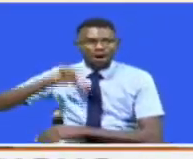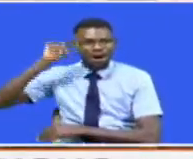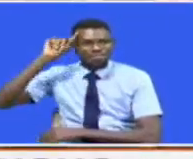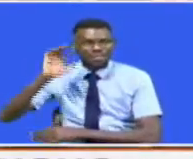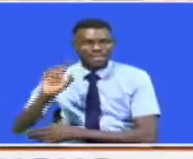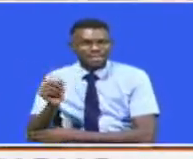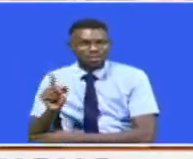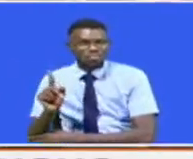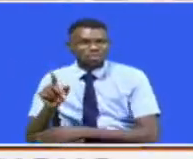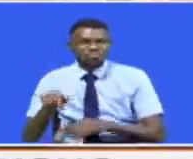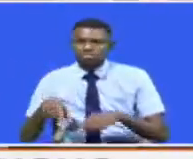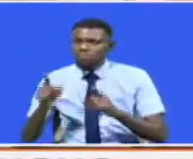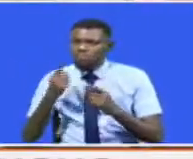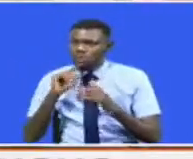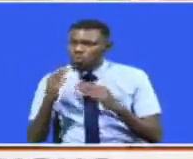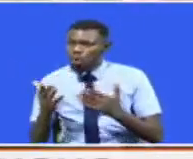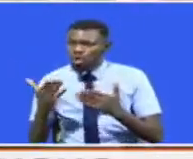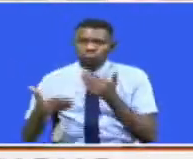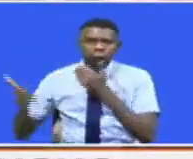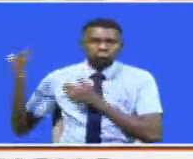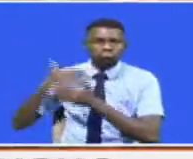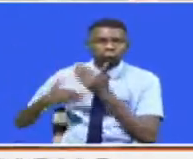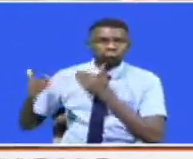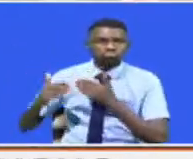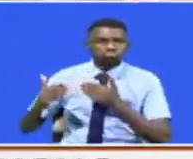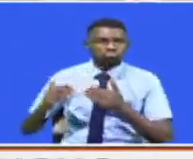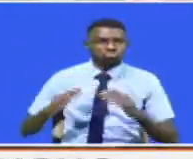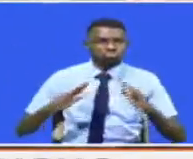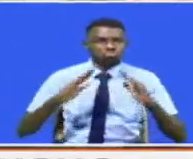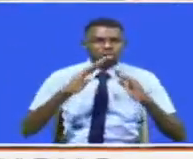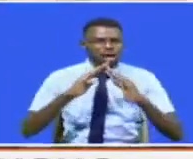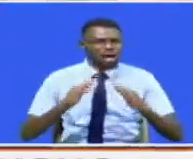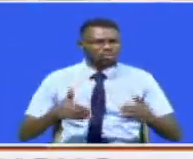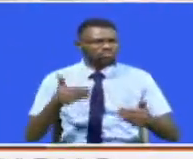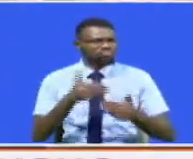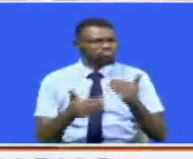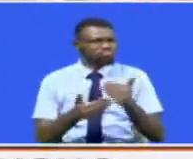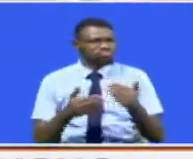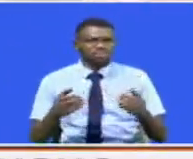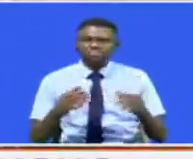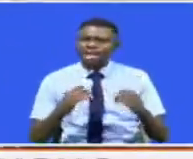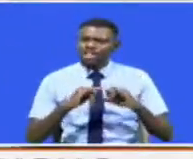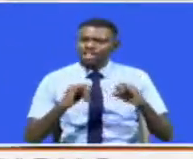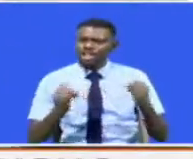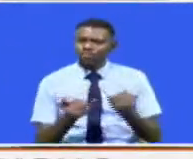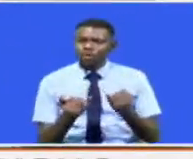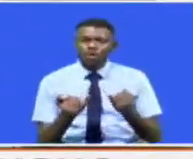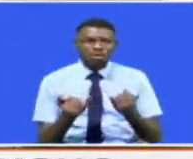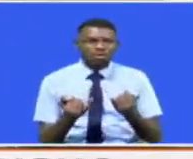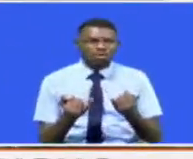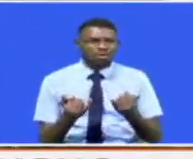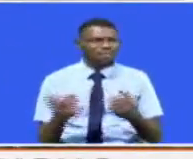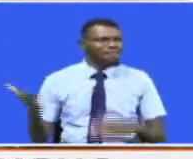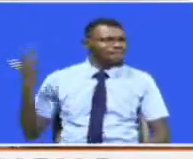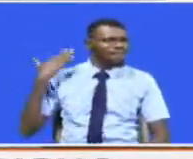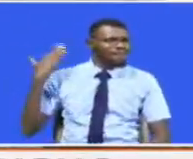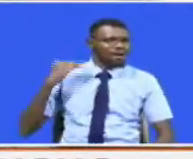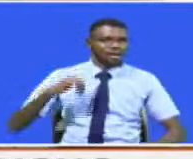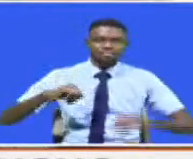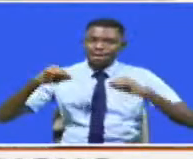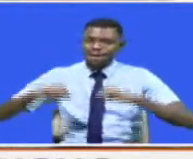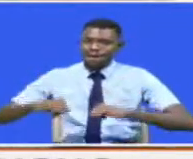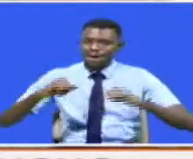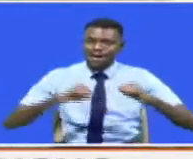Nairobi. Wanadai kuwa kihistoria ujenzi wa mtaa wa Fafa Jericho katika miaka ya 60 ulitokana na makubaliano